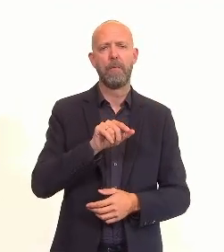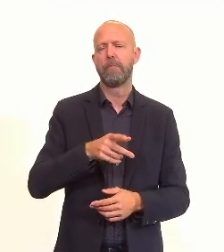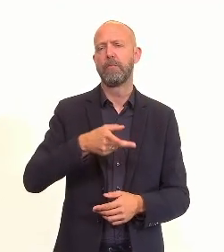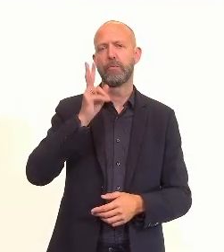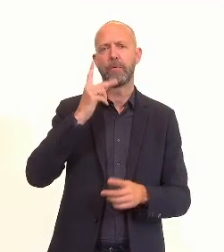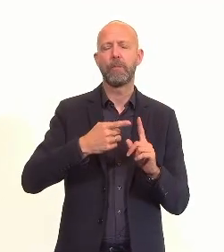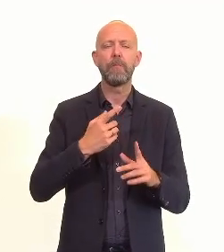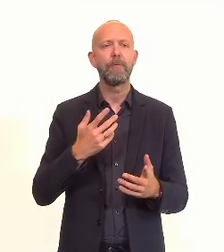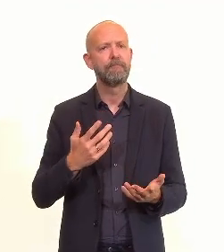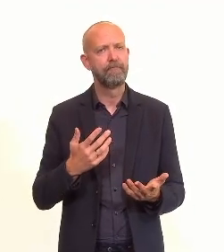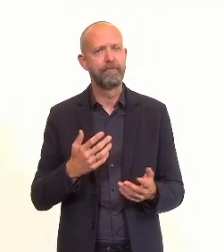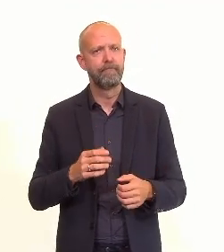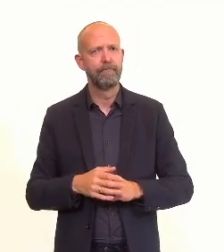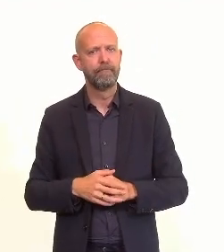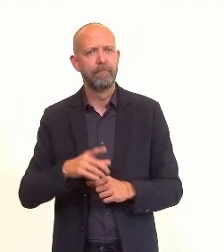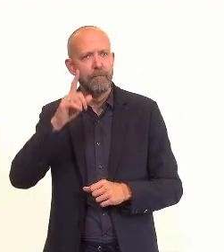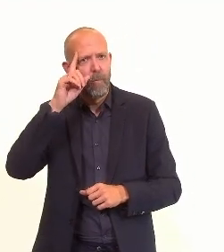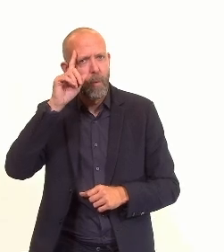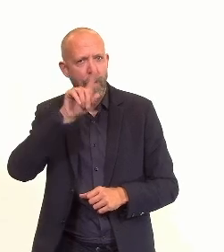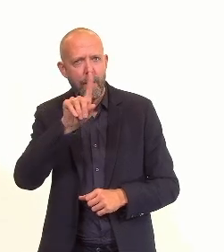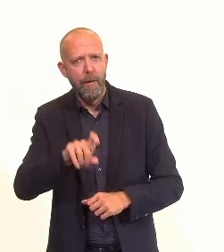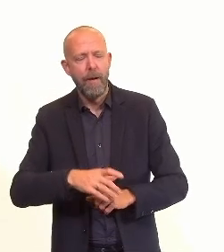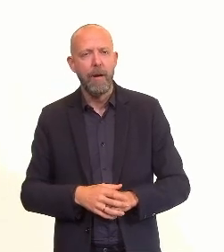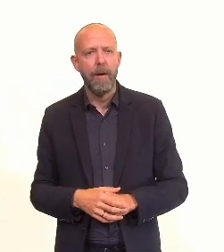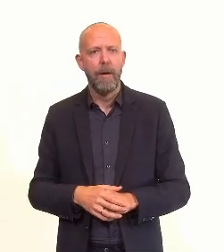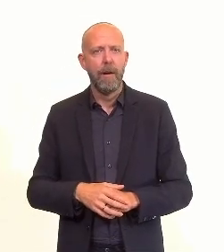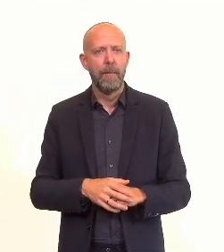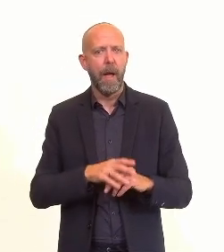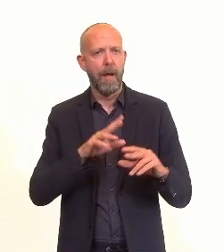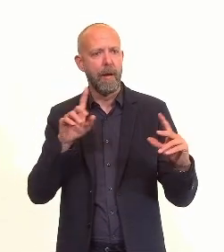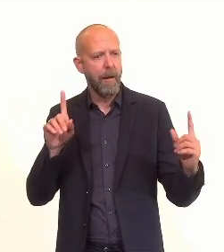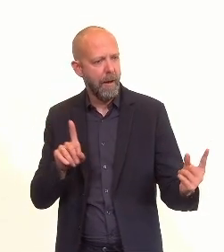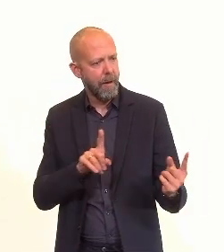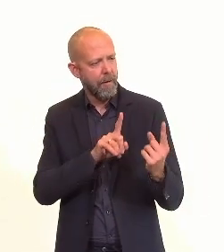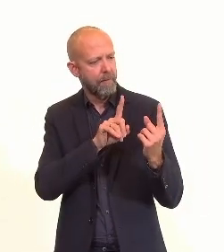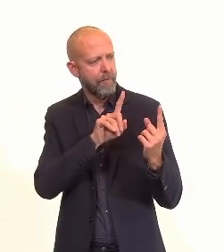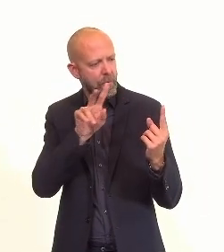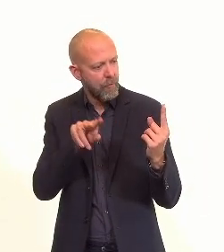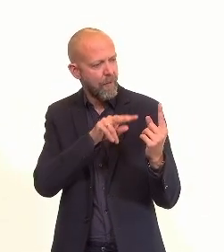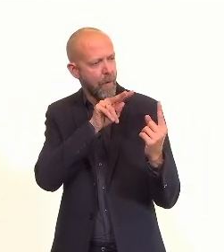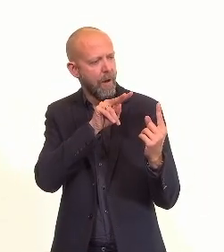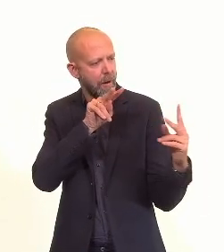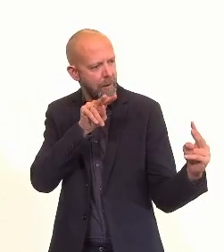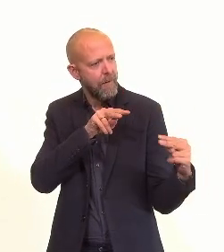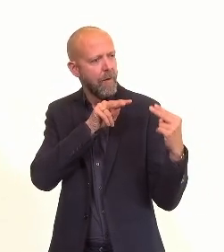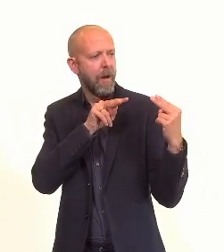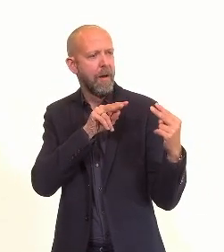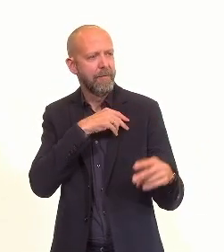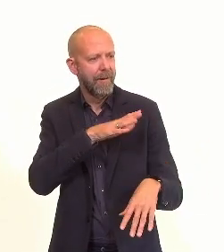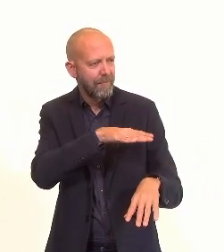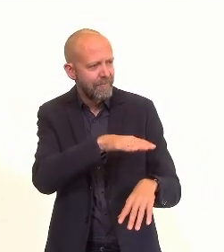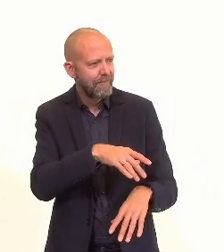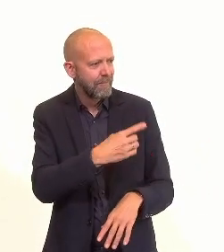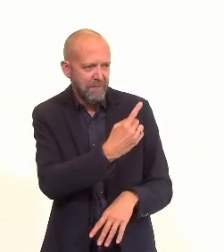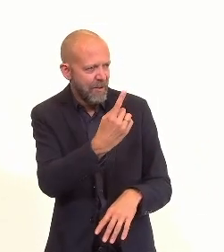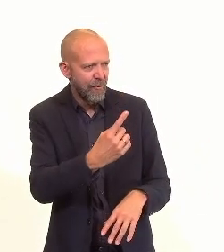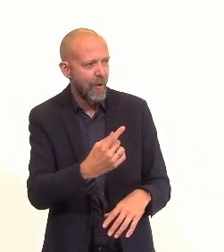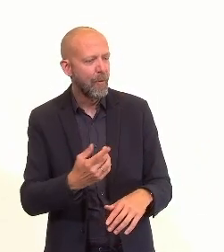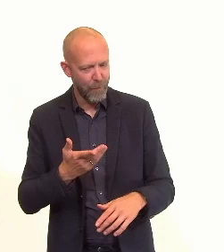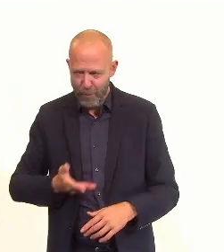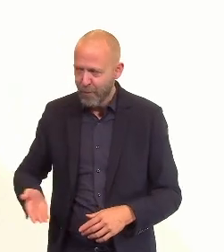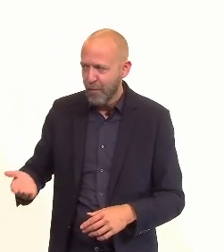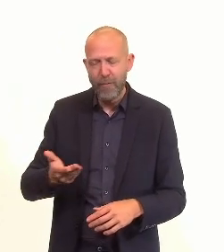Pourquoi? Je vois l'autre pour lui dire, tu vois, tu n'es pas seul. Nous aussi, nous sommes là.